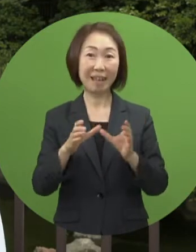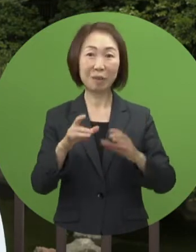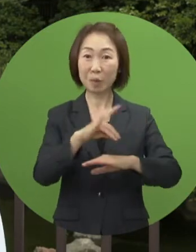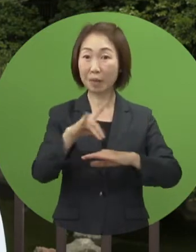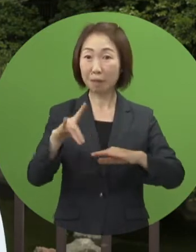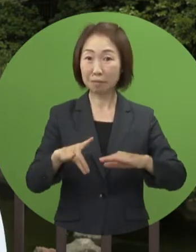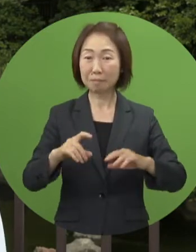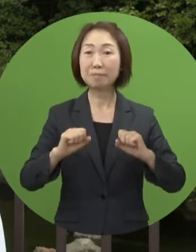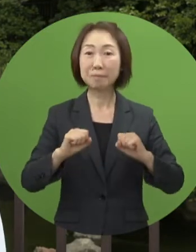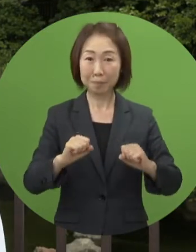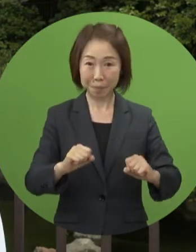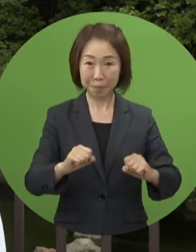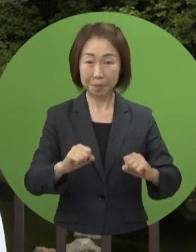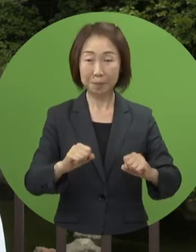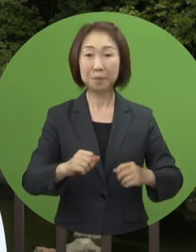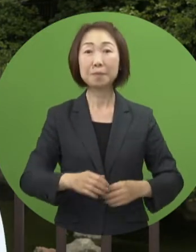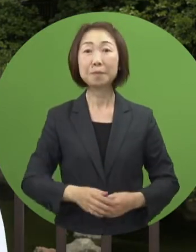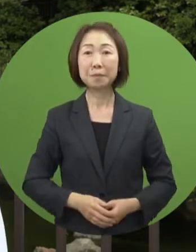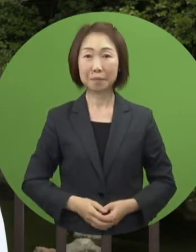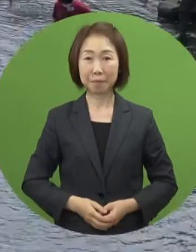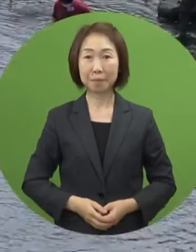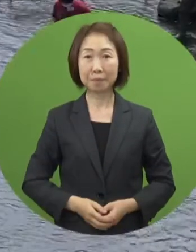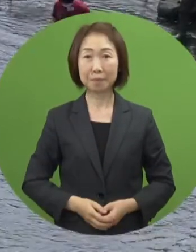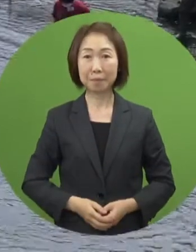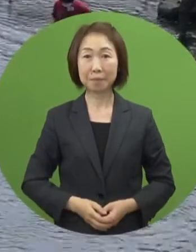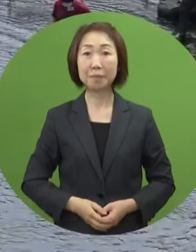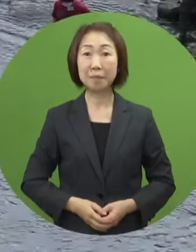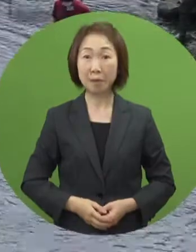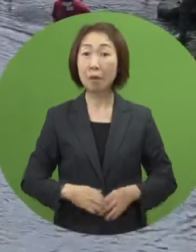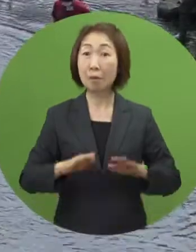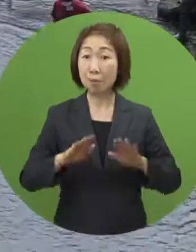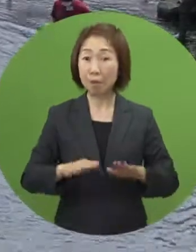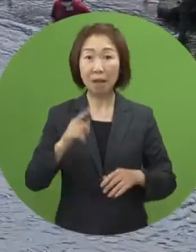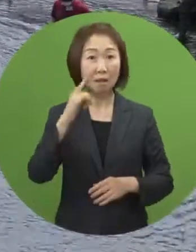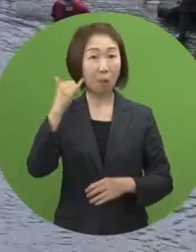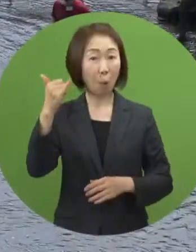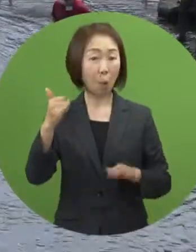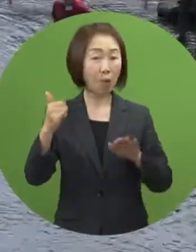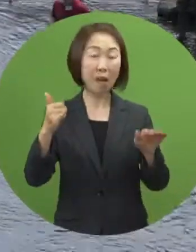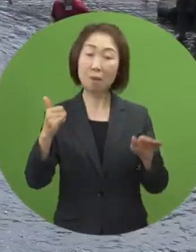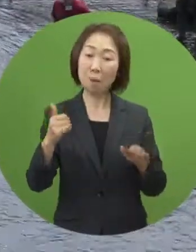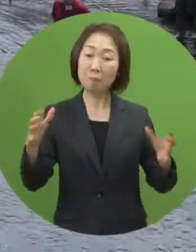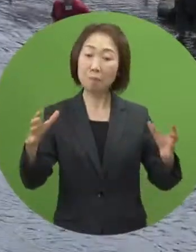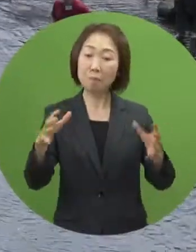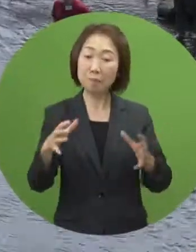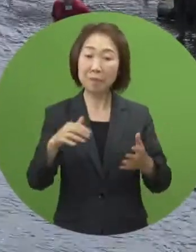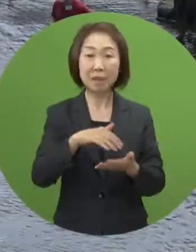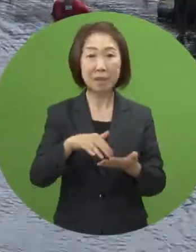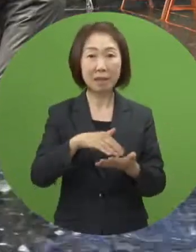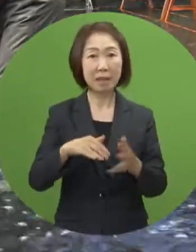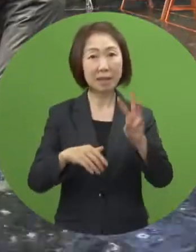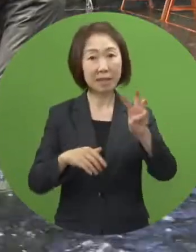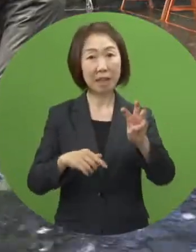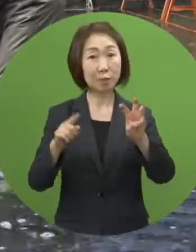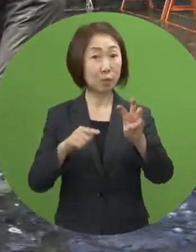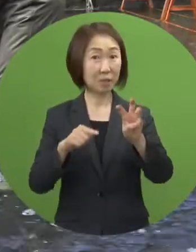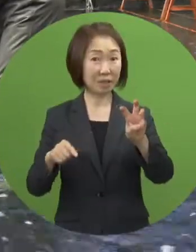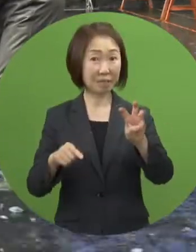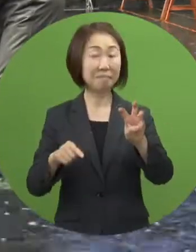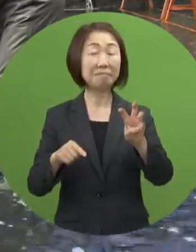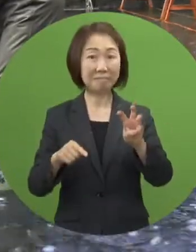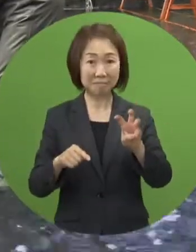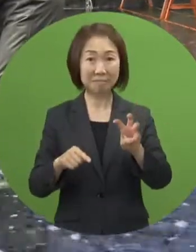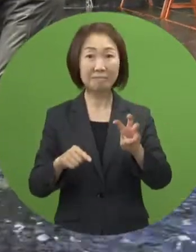を行っているわけです。 今回は親子連れなどおよそ30人が参加